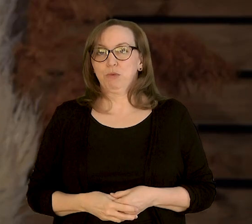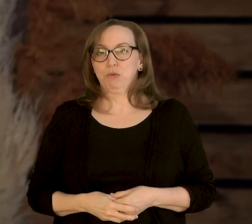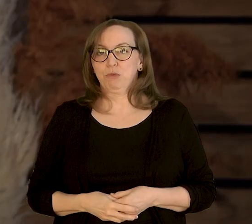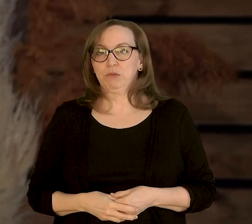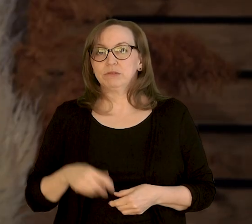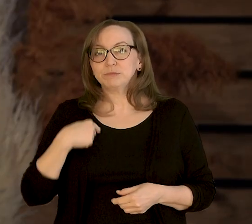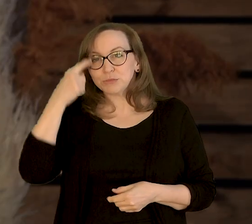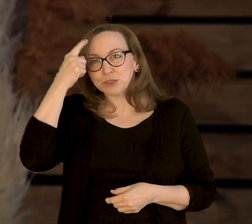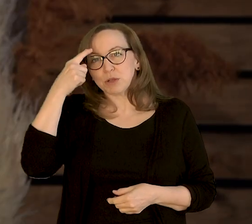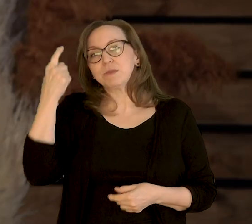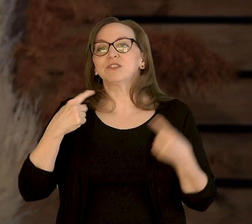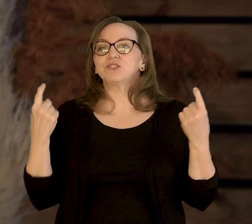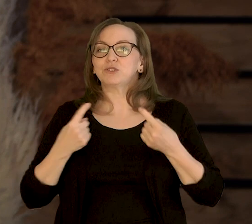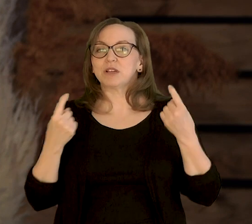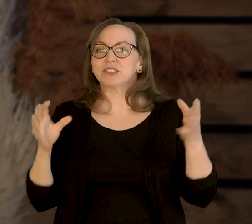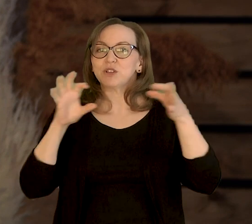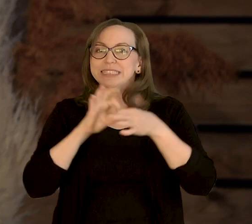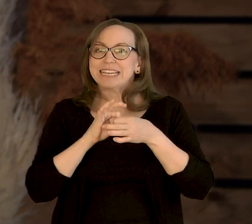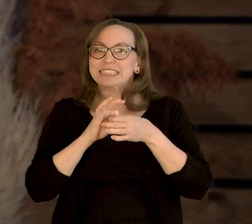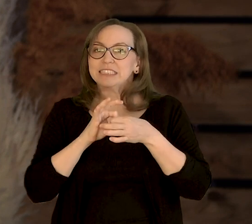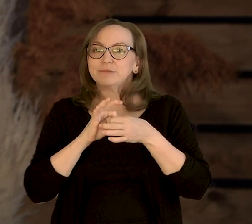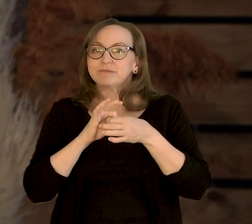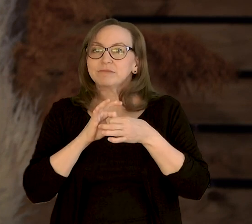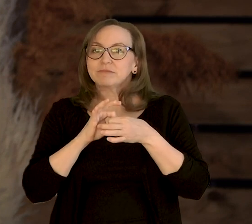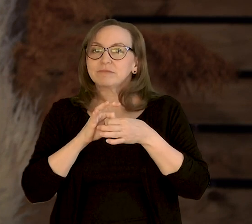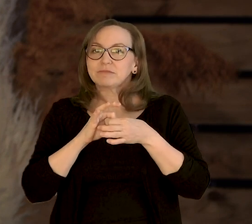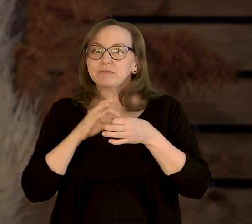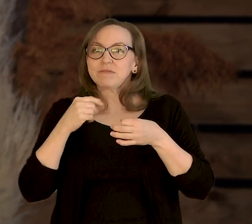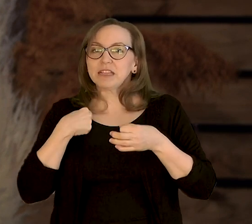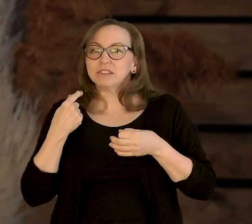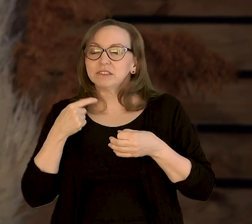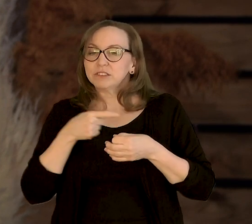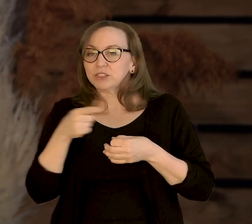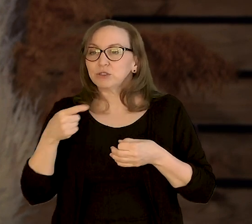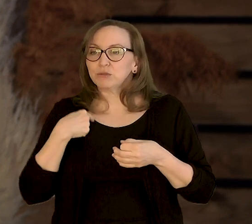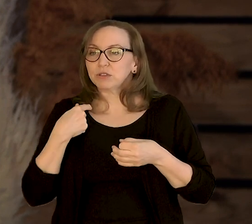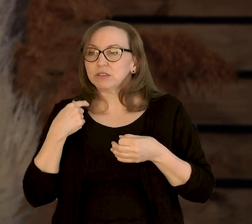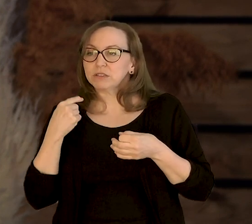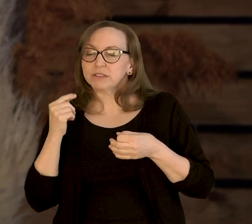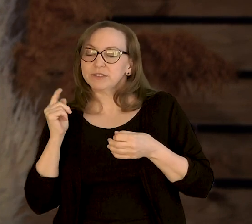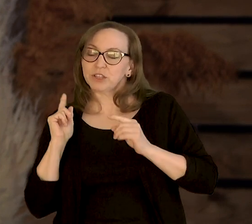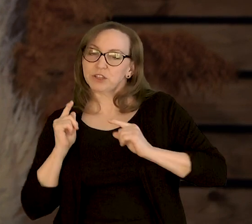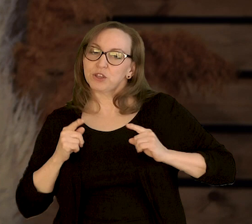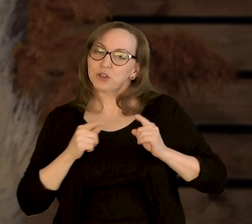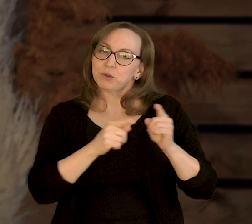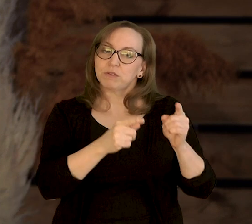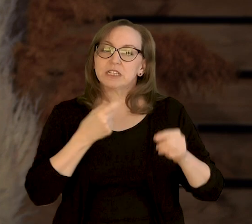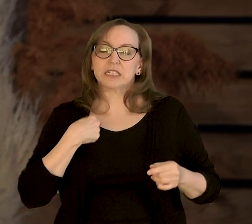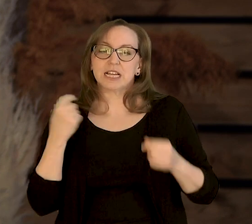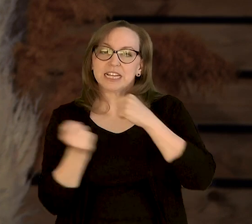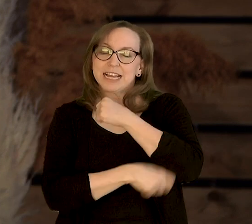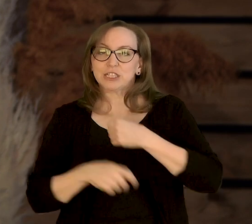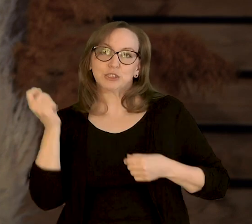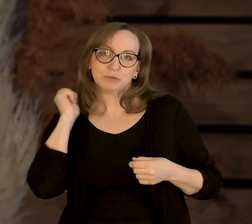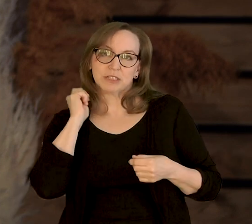To przypomina mi trochę sytuację związaną ze skazańcami, którzy skazani na karę